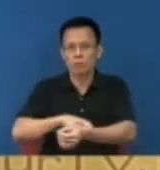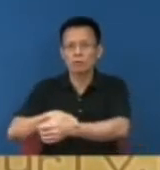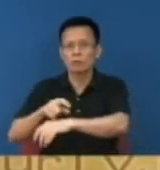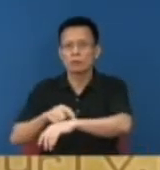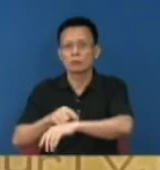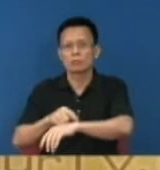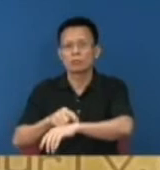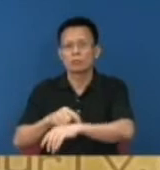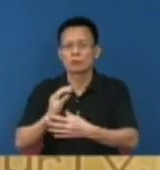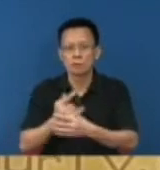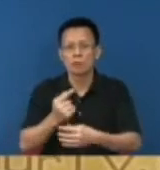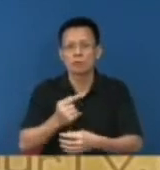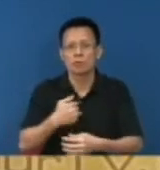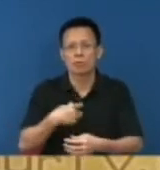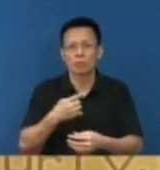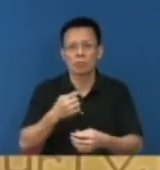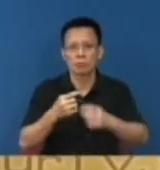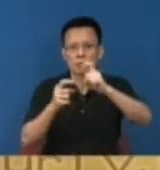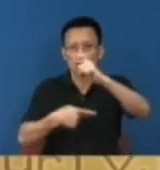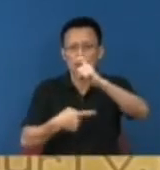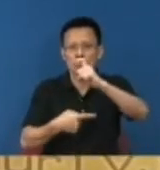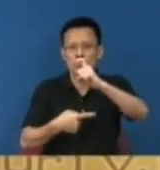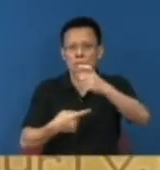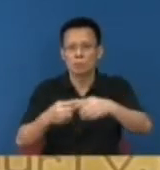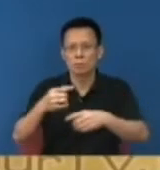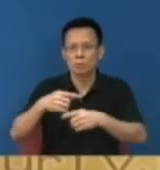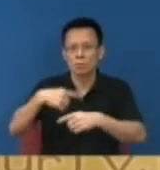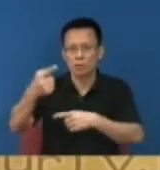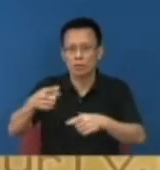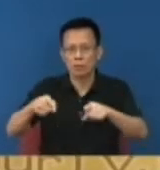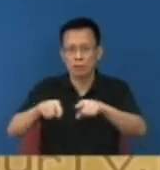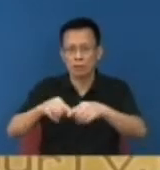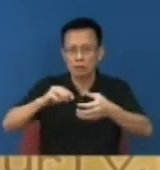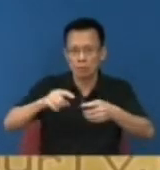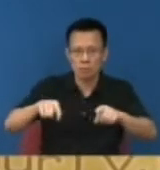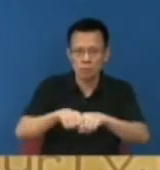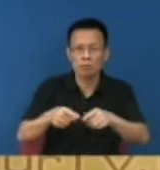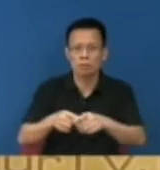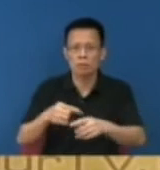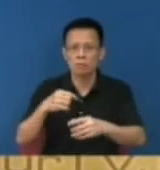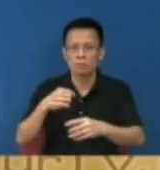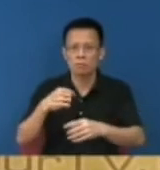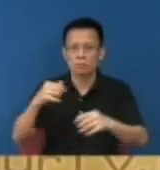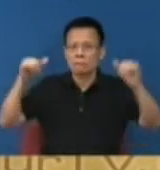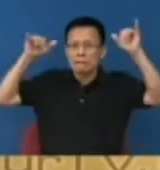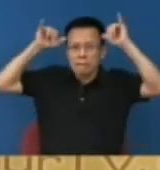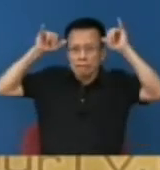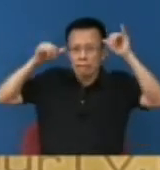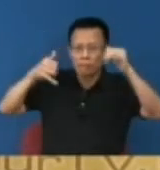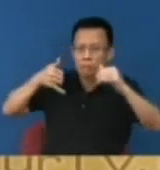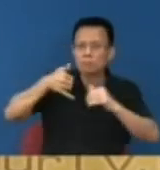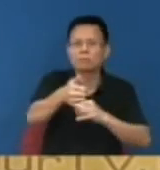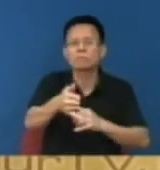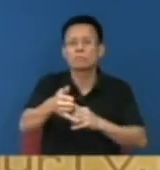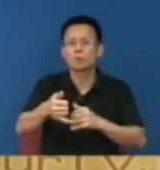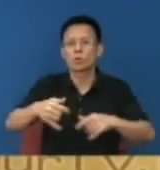為喺9月1日咧，同埋其他嘅人咧，係強闖呢個林瑞麟主持嘅所謂